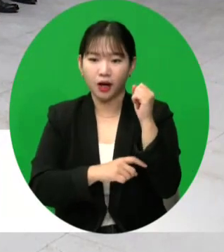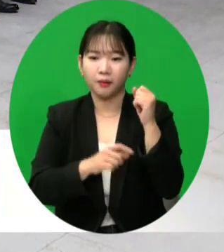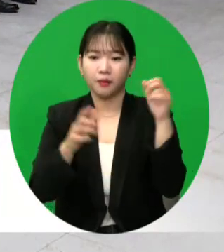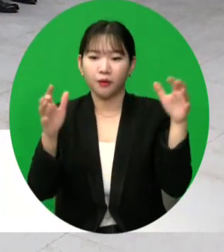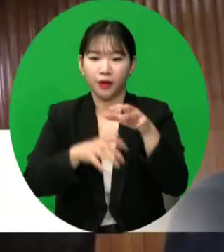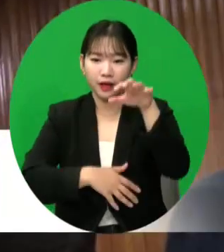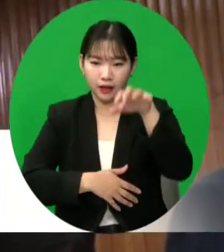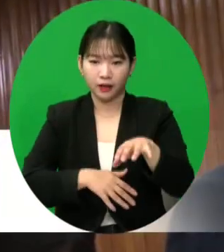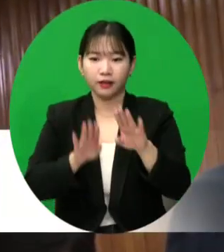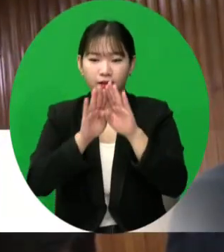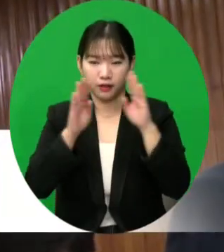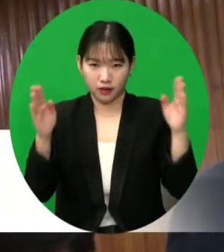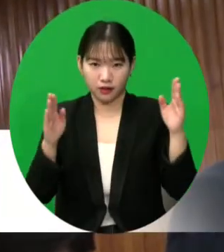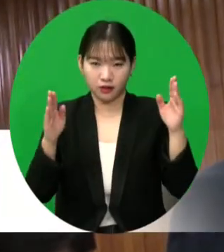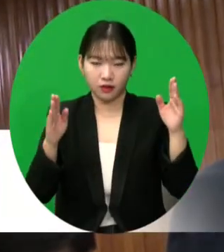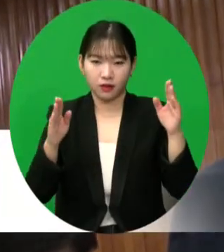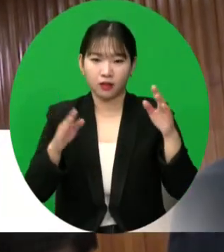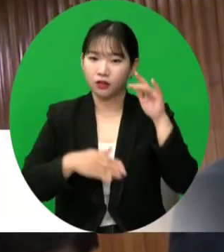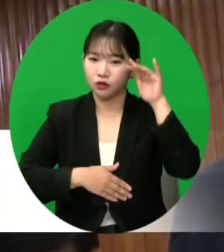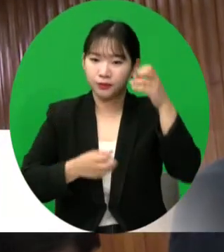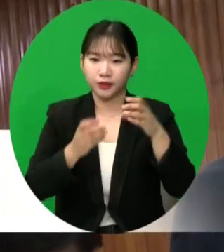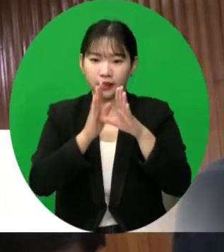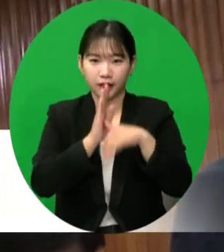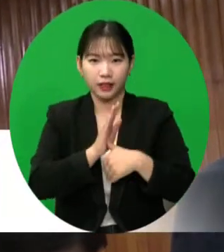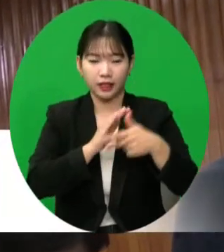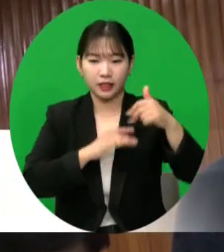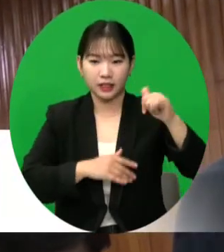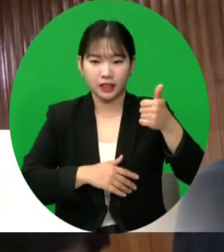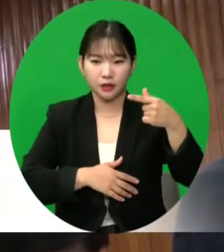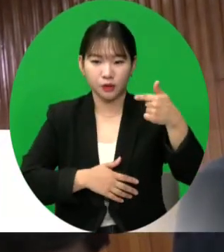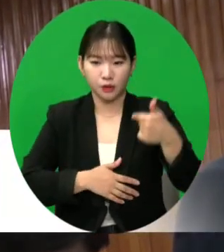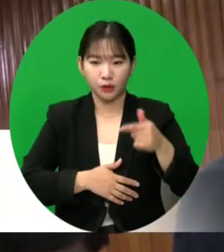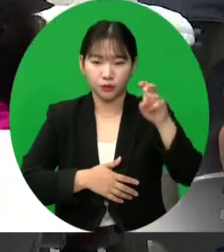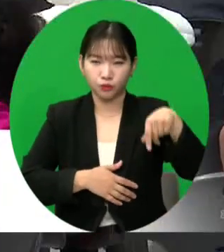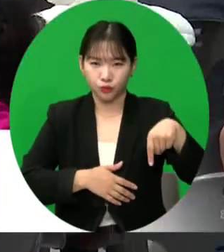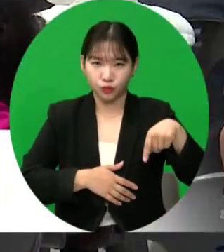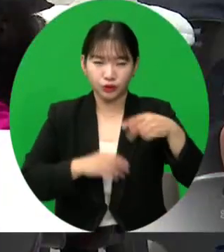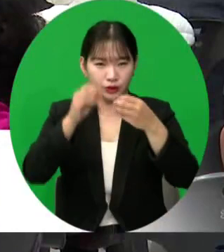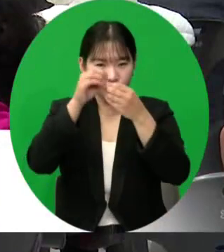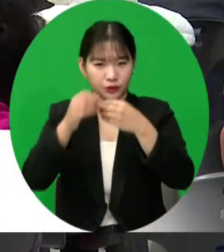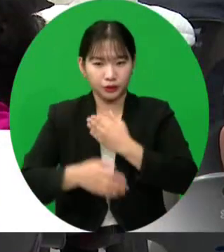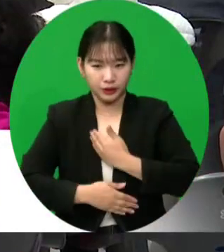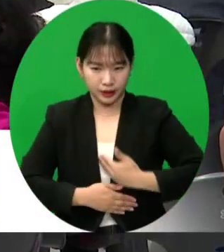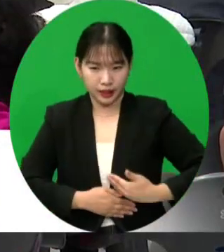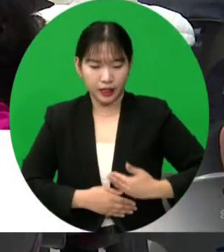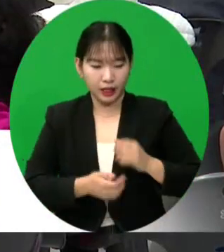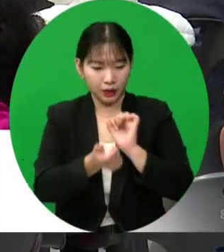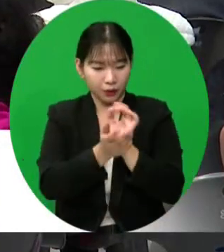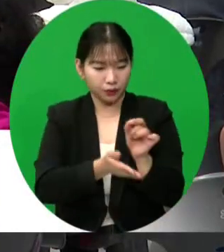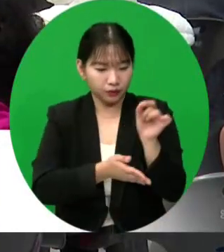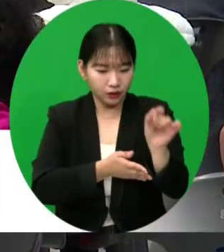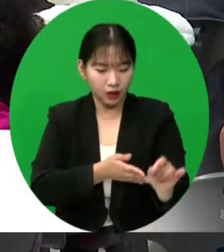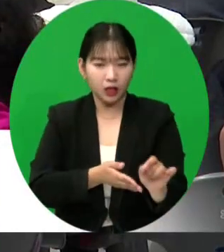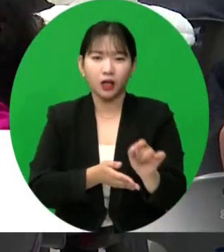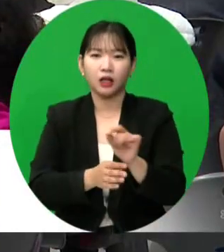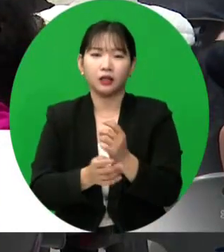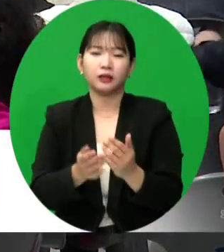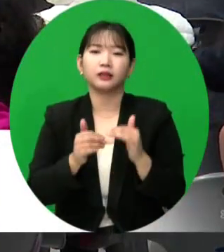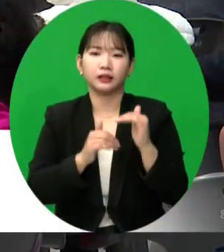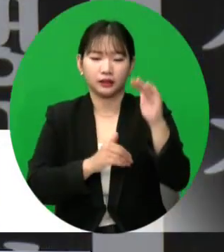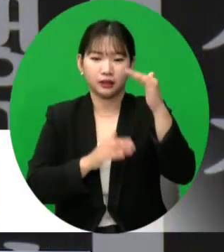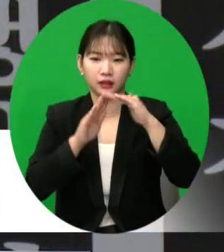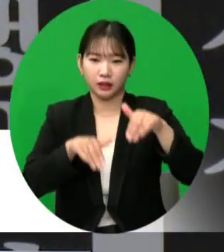영암군민회관에서 열렸습니다. 추모제에서는 진혼무와 전통제례, 헌화와 분향 등이 진행됐으며 김현욱